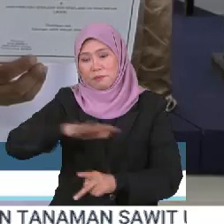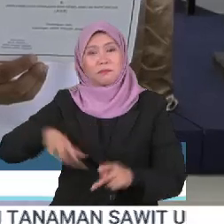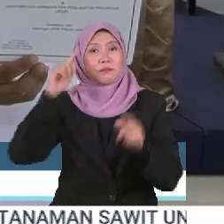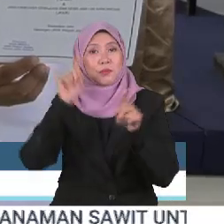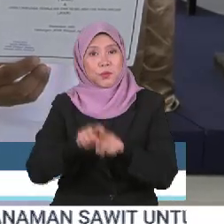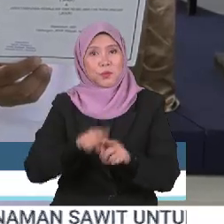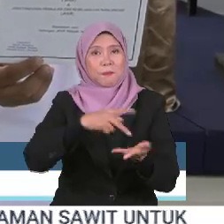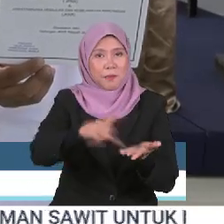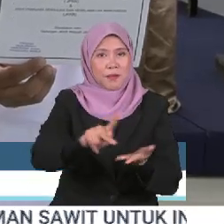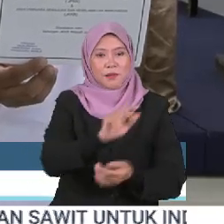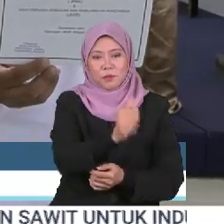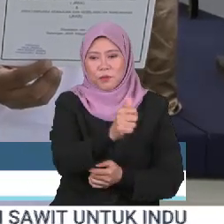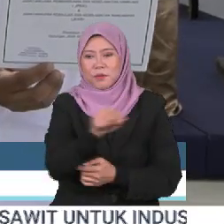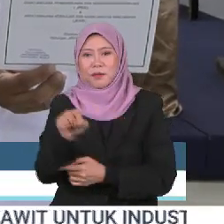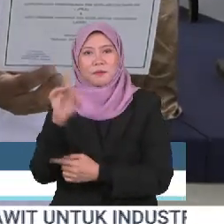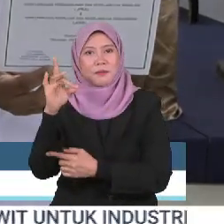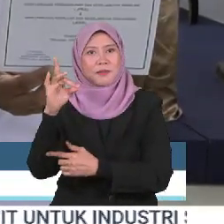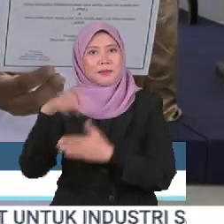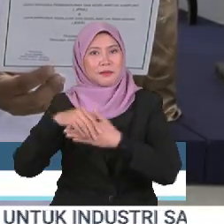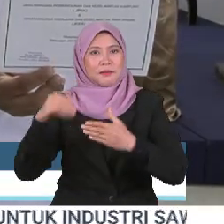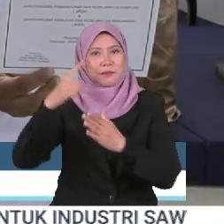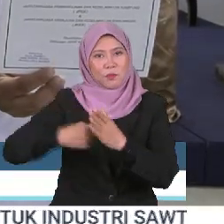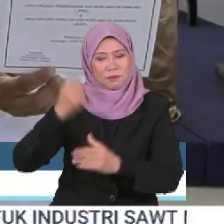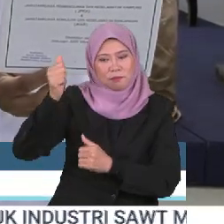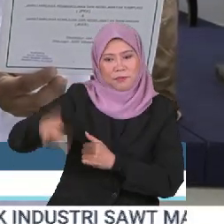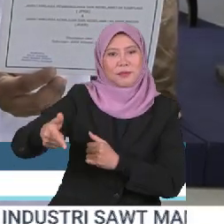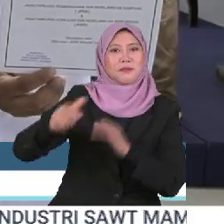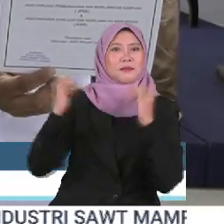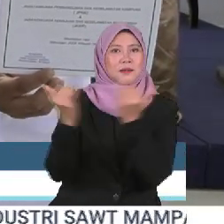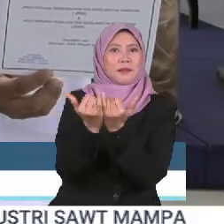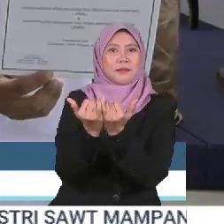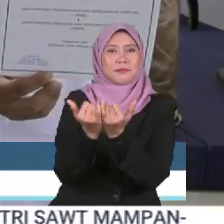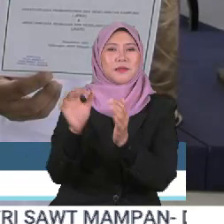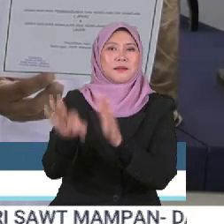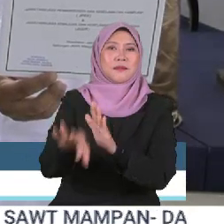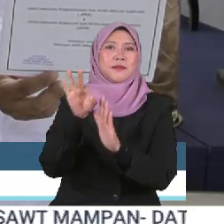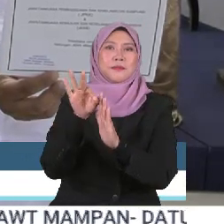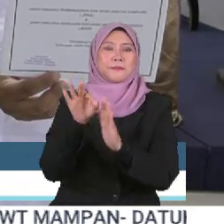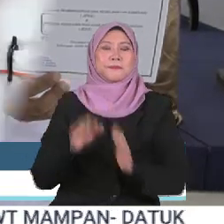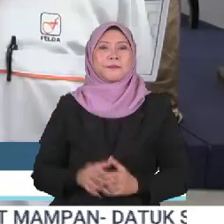membayar RM10 hingga RM18 sebulan kepada syarikat konsesi dilantik.